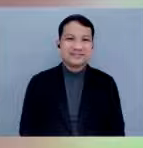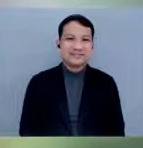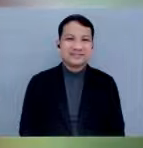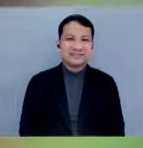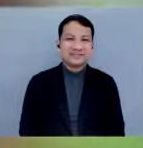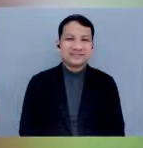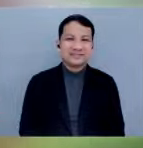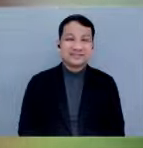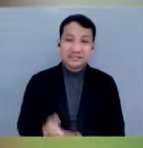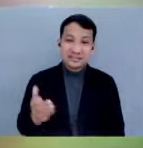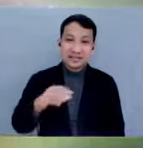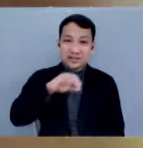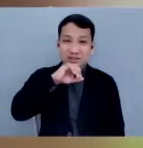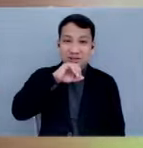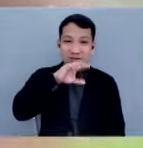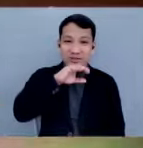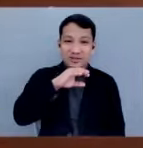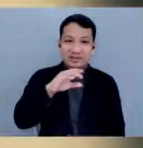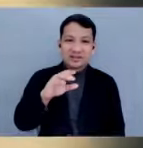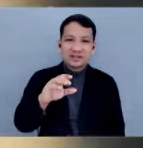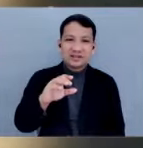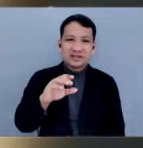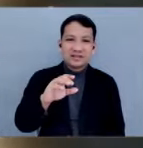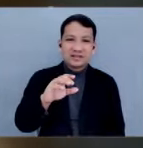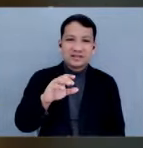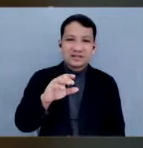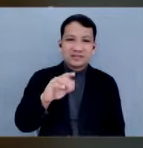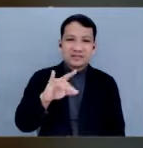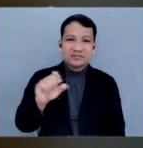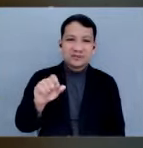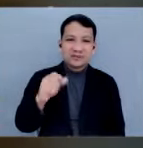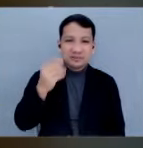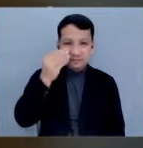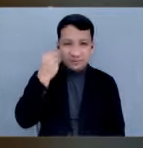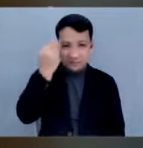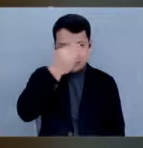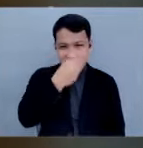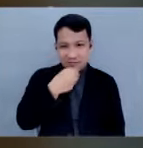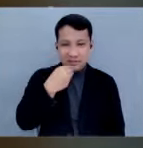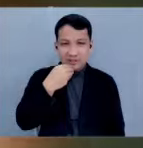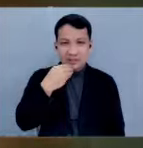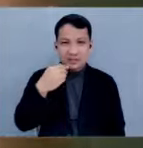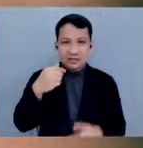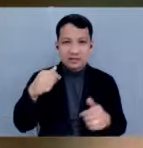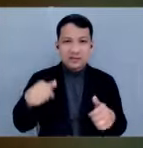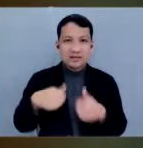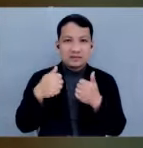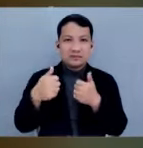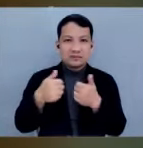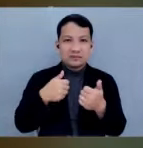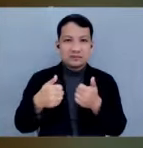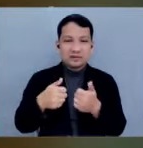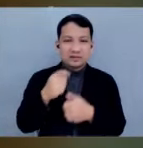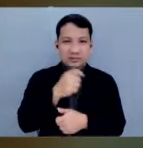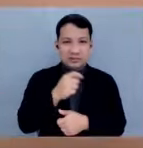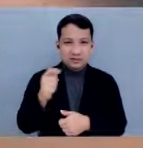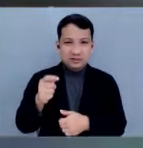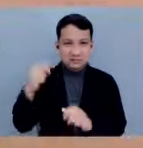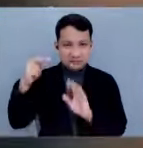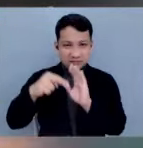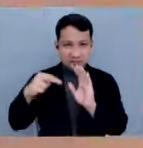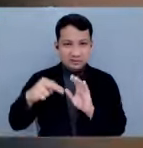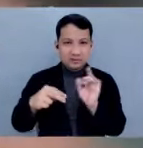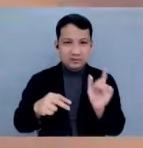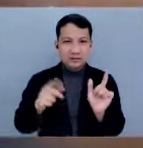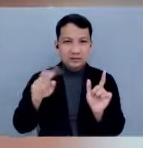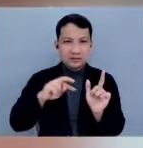Yan si Lola, si Vera Ramos, tungkol sa pagme-makeup o pagkasa sa dance challenge ang TikTok videos niya. 2022 nang